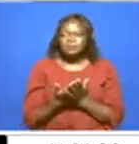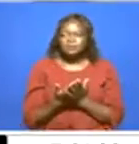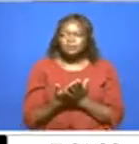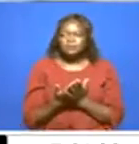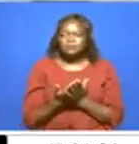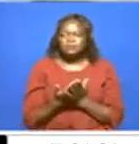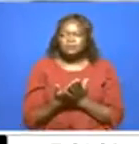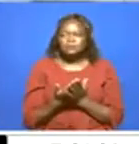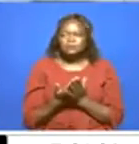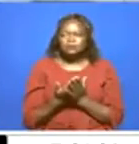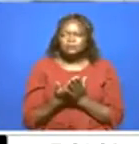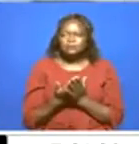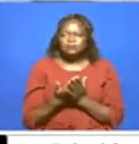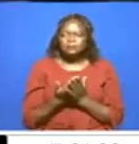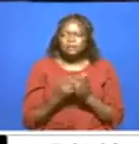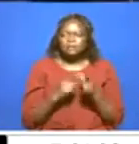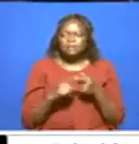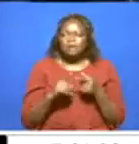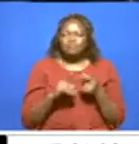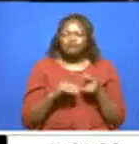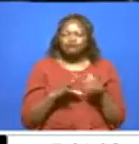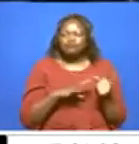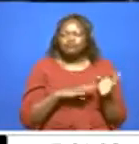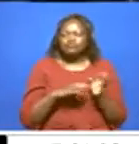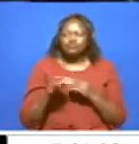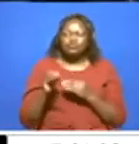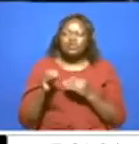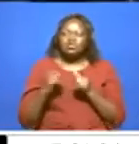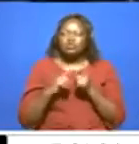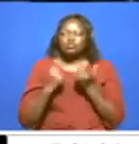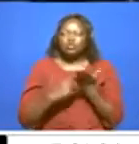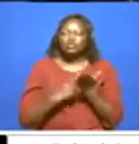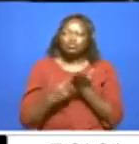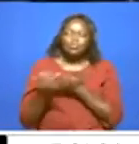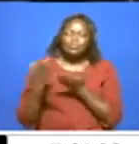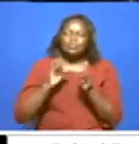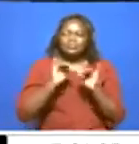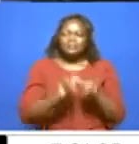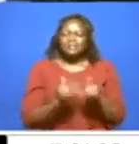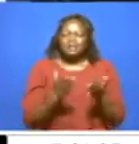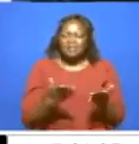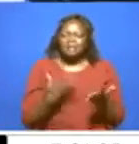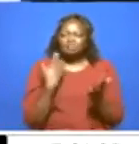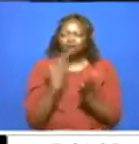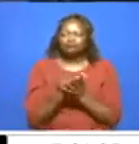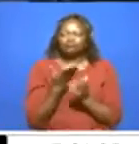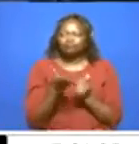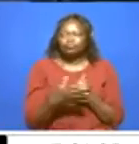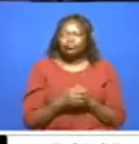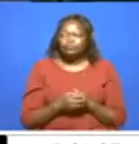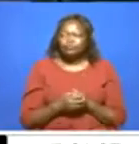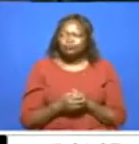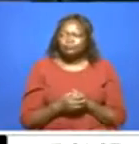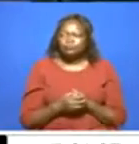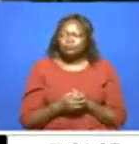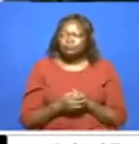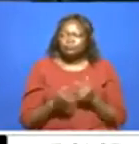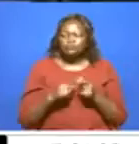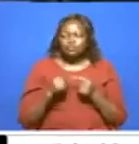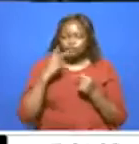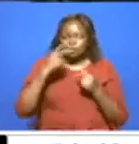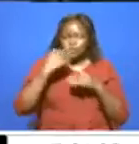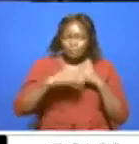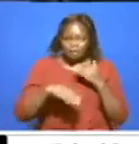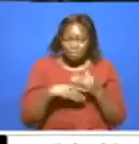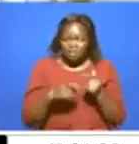mateka, hivyo wakipelekwa nini, wasungu walikuwa naweka hapa, wafungwa ni hapa. Sasa sisi tulikuja tukaona building